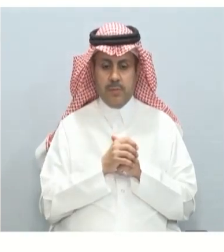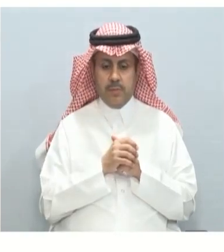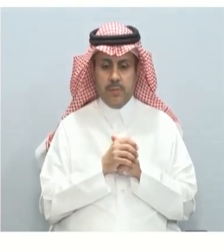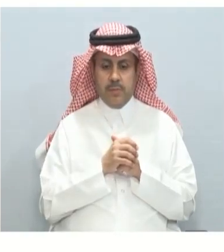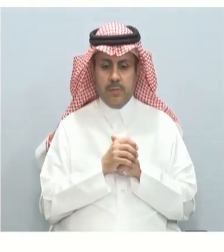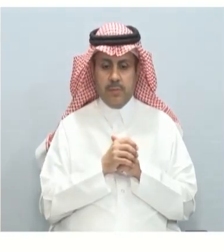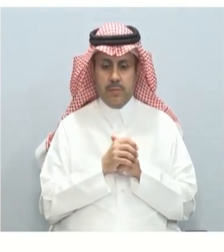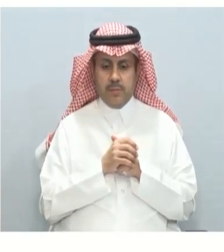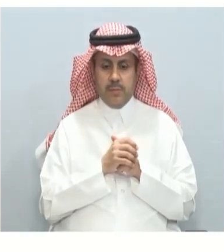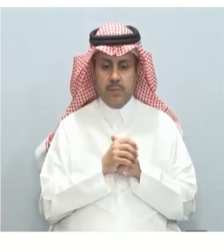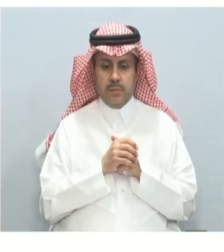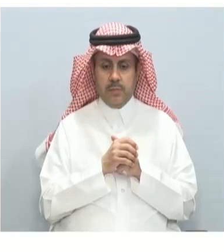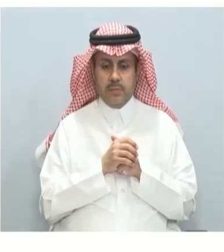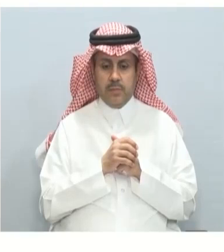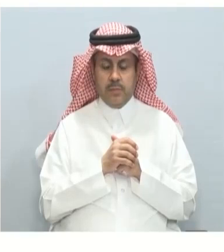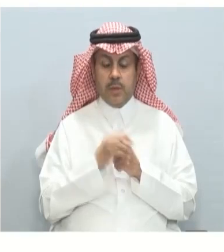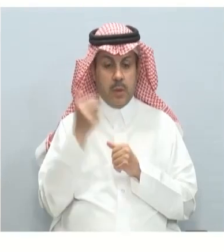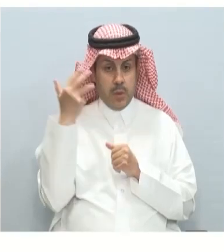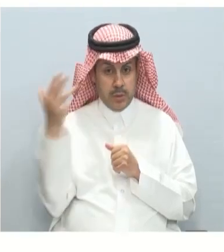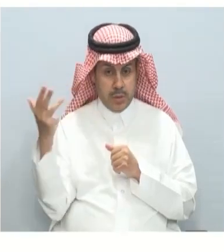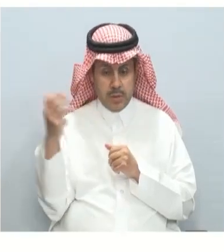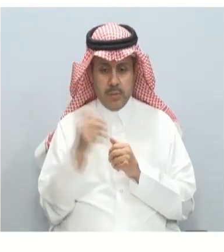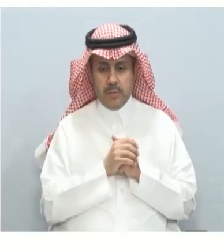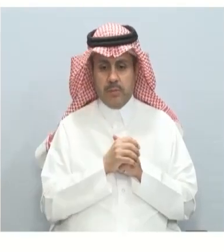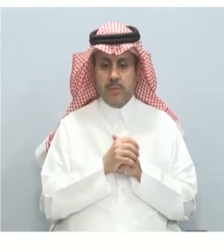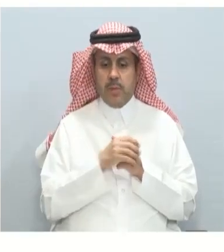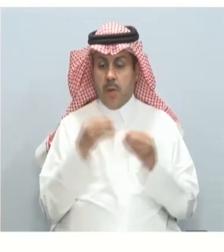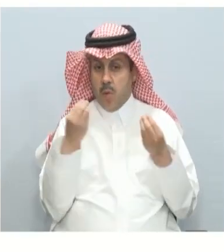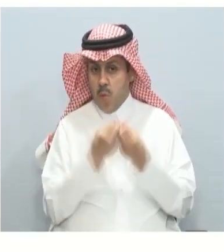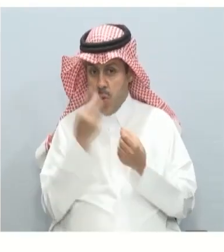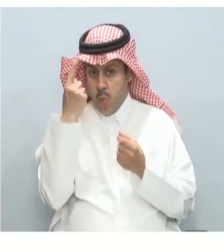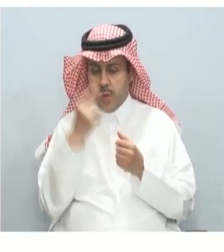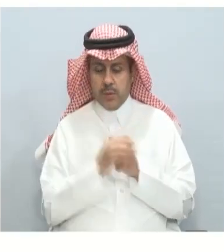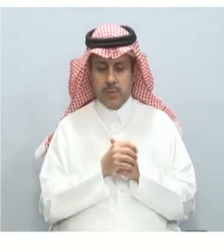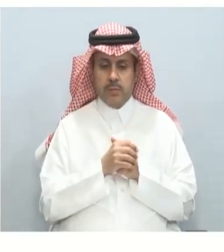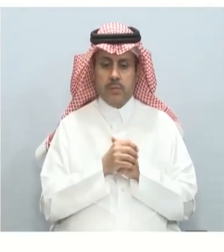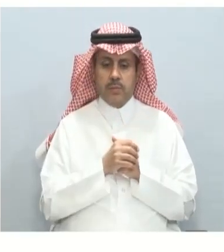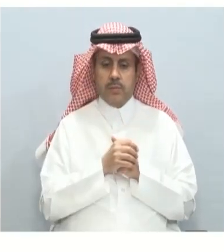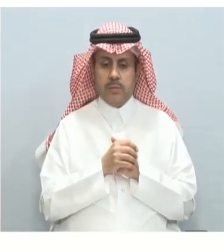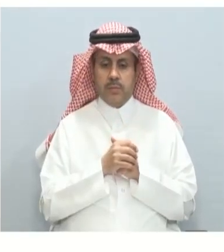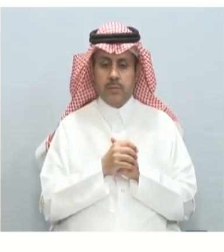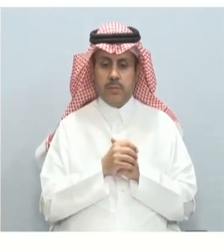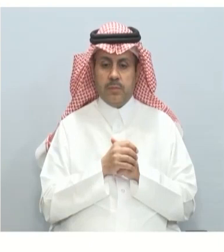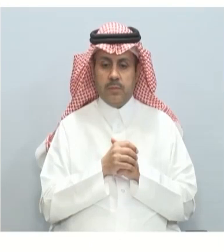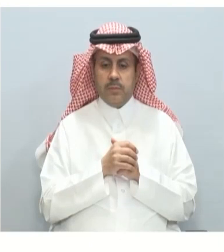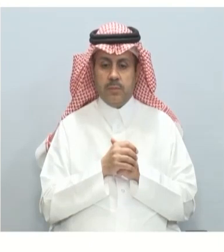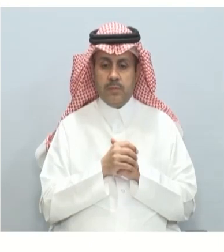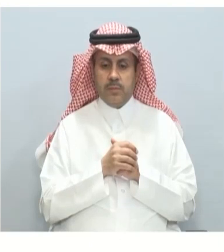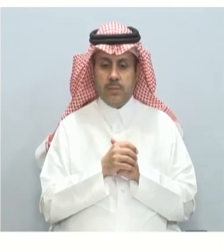وصفر وت ووا تقريبا هذا